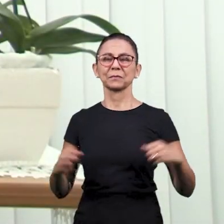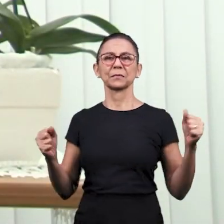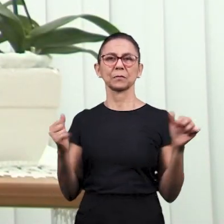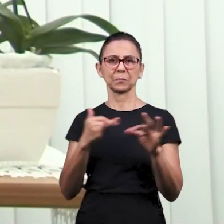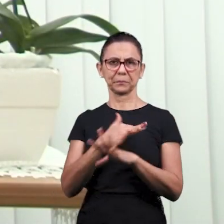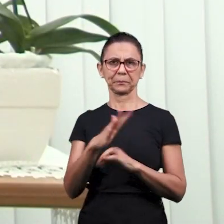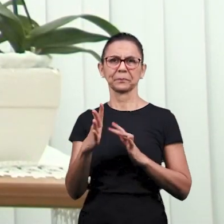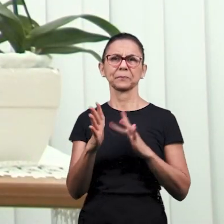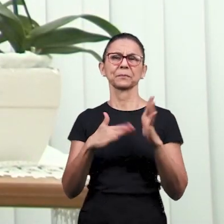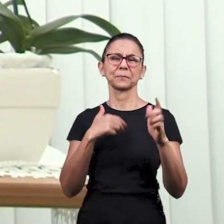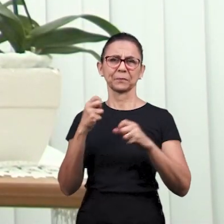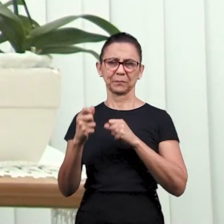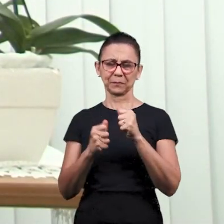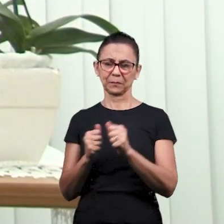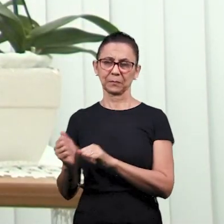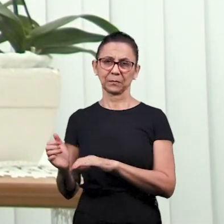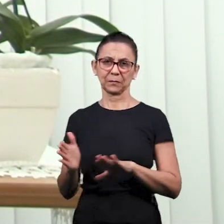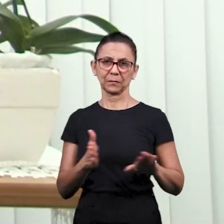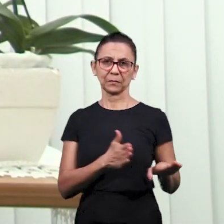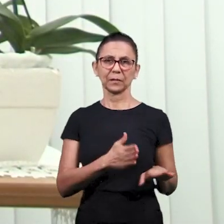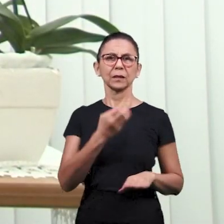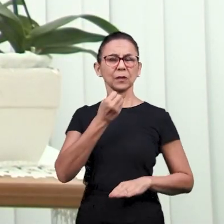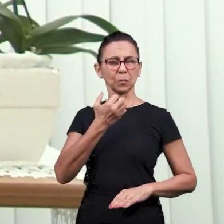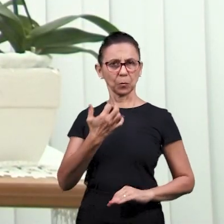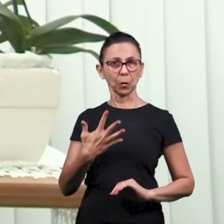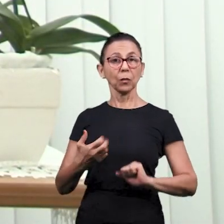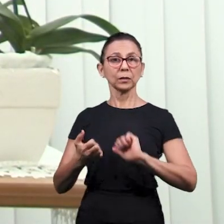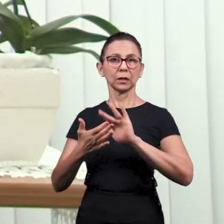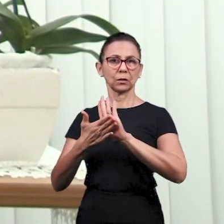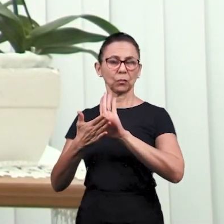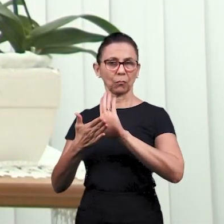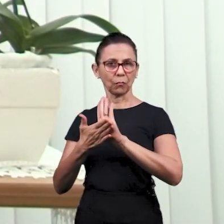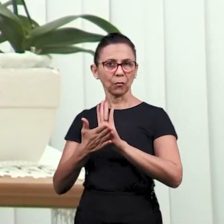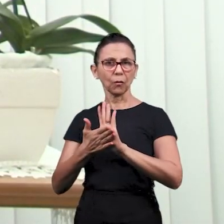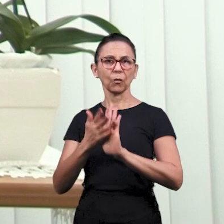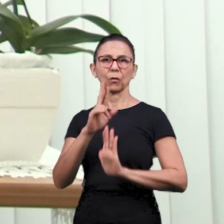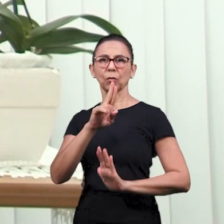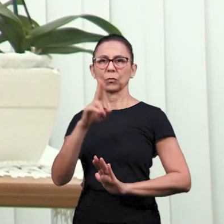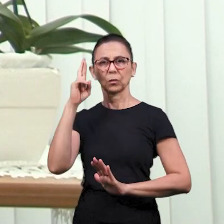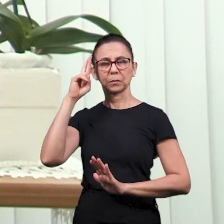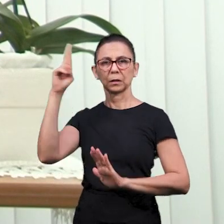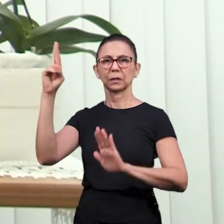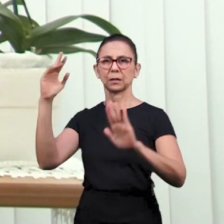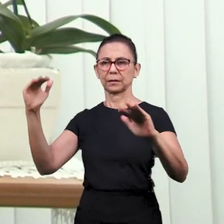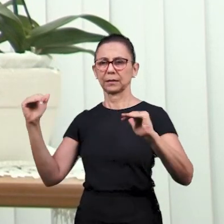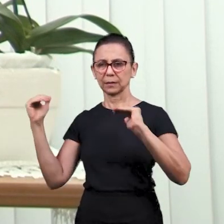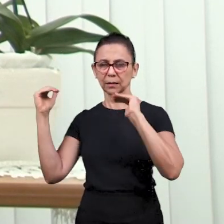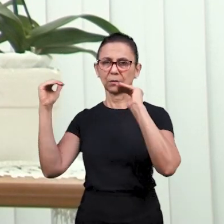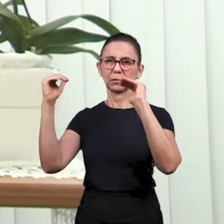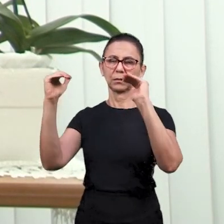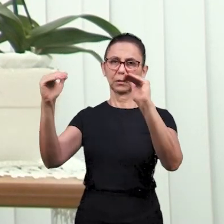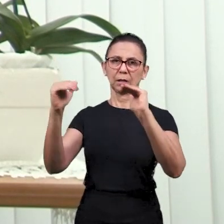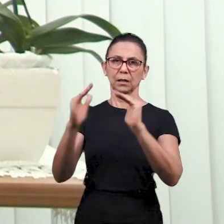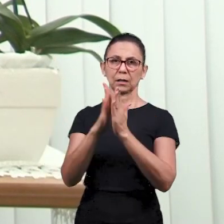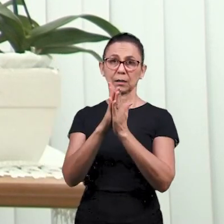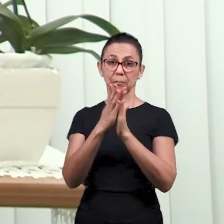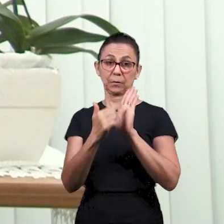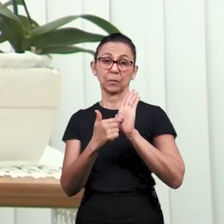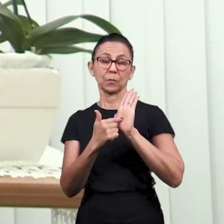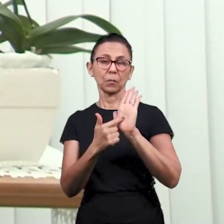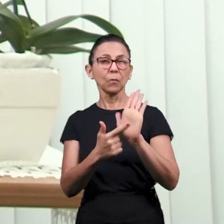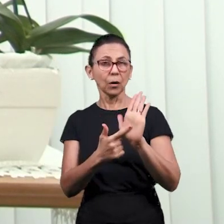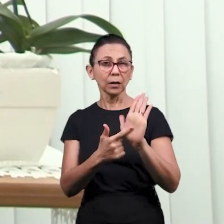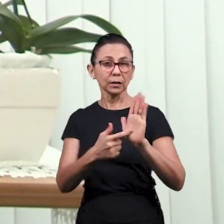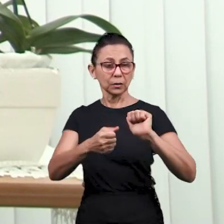Слава Иисусу! Прославлено имя Божие! Это чудесно славить Господа! Давайте прославим